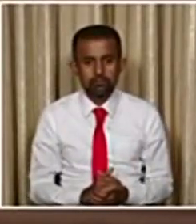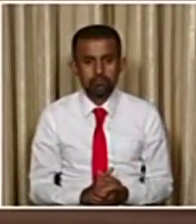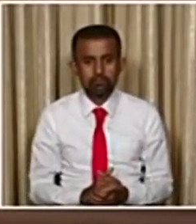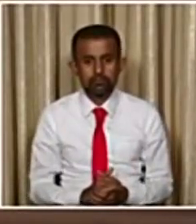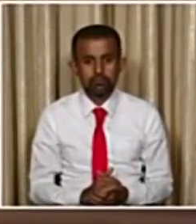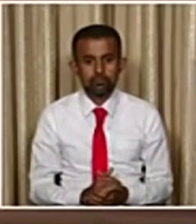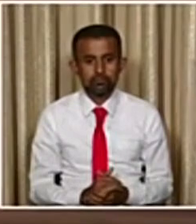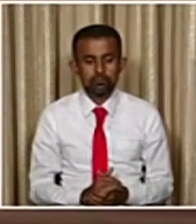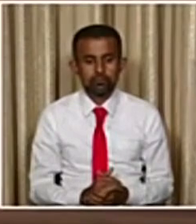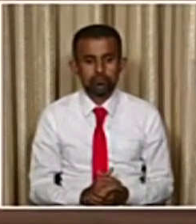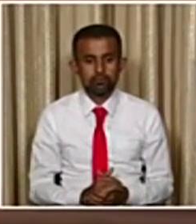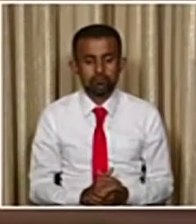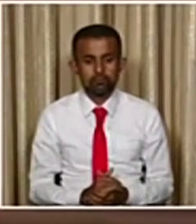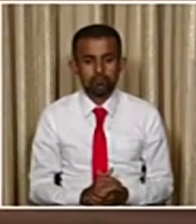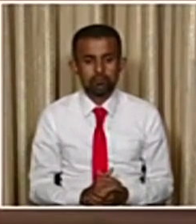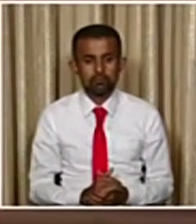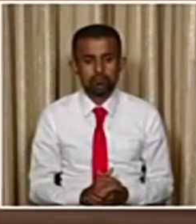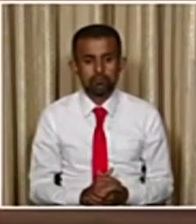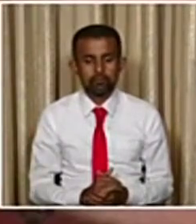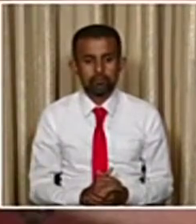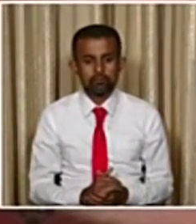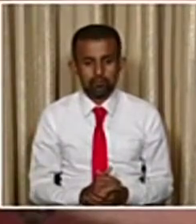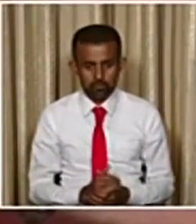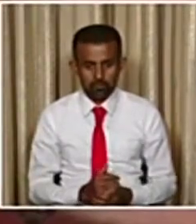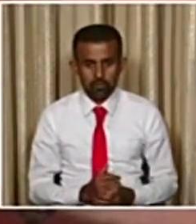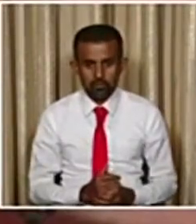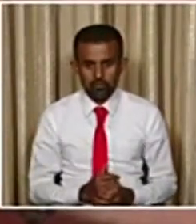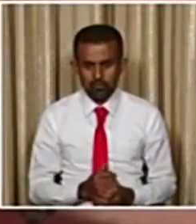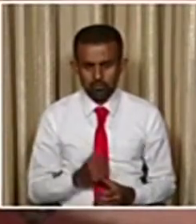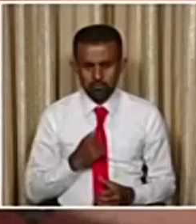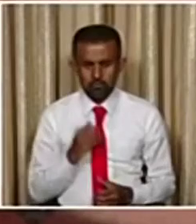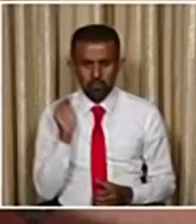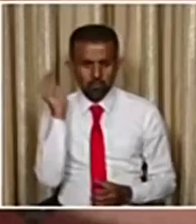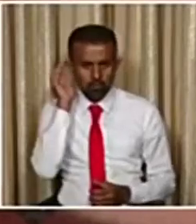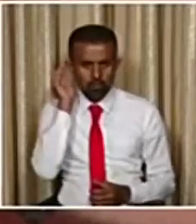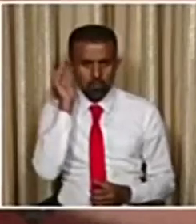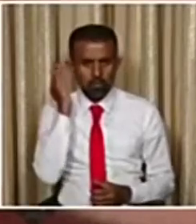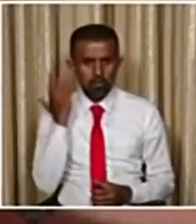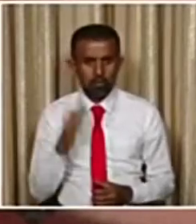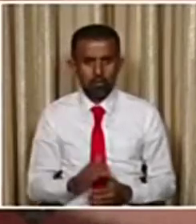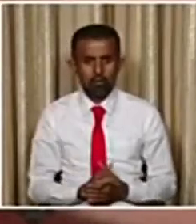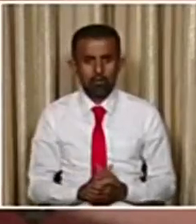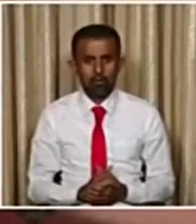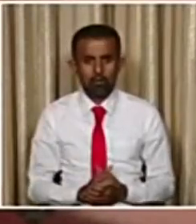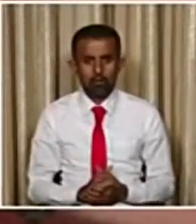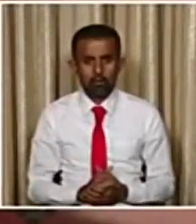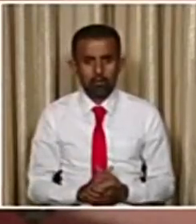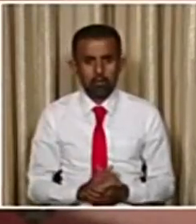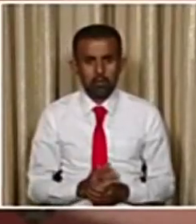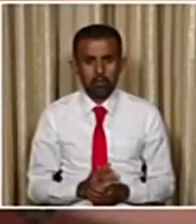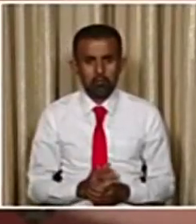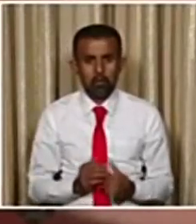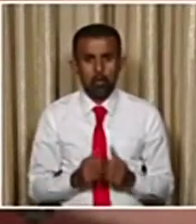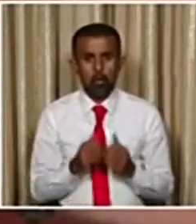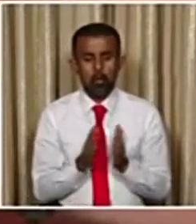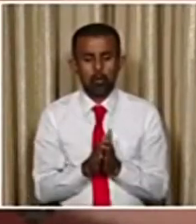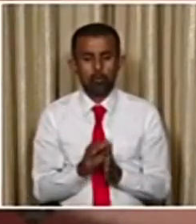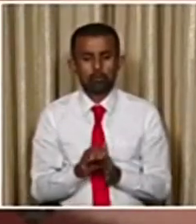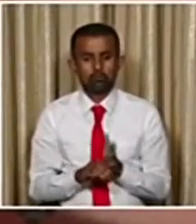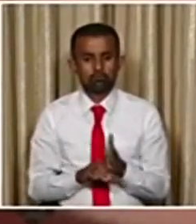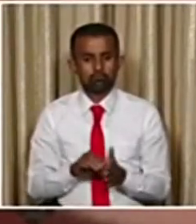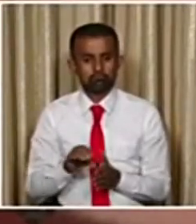නියෝජ කතාන්තර මනම් මට මගේ දැනගැනීම හැටියට ගරු කතානායකතුමනි, මෙම සියලුම